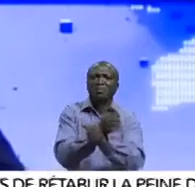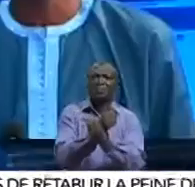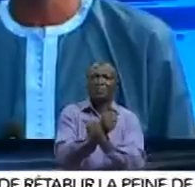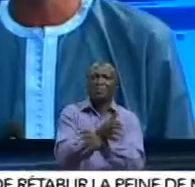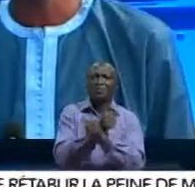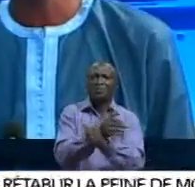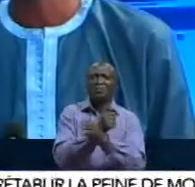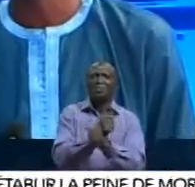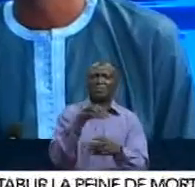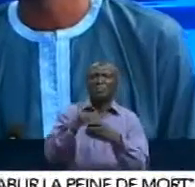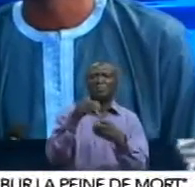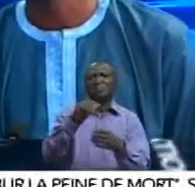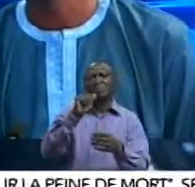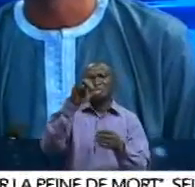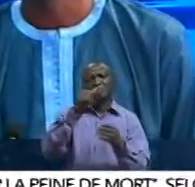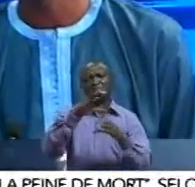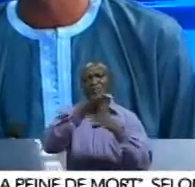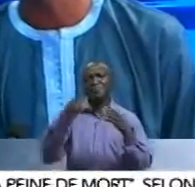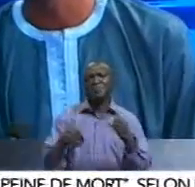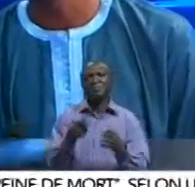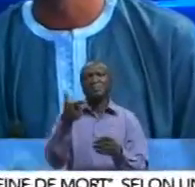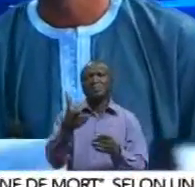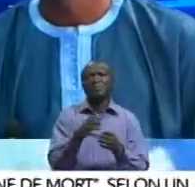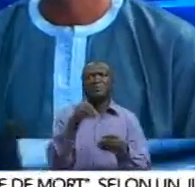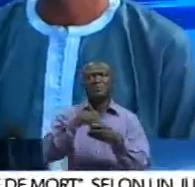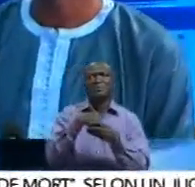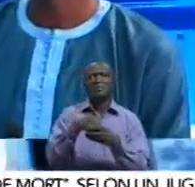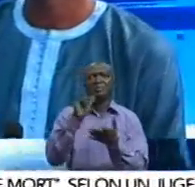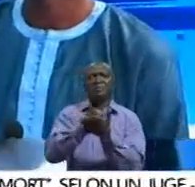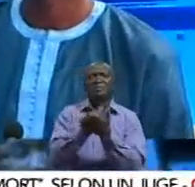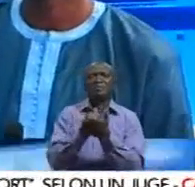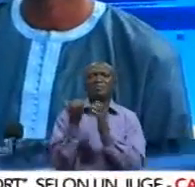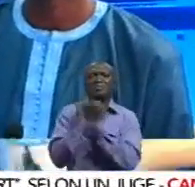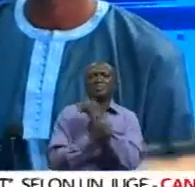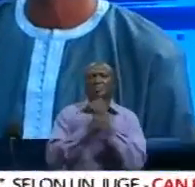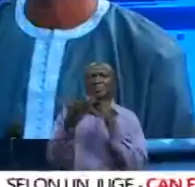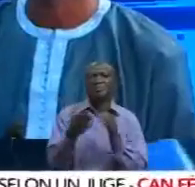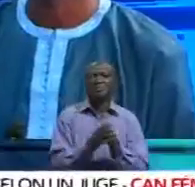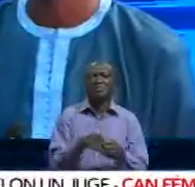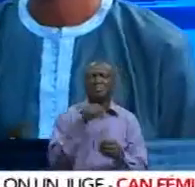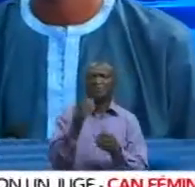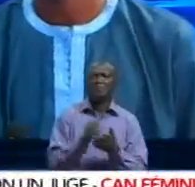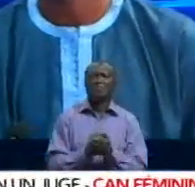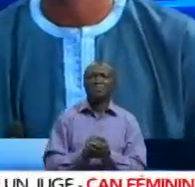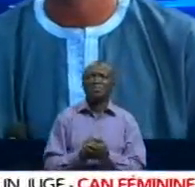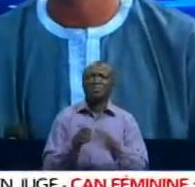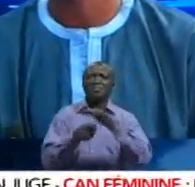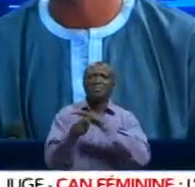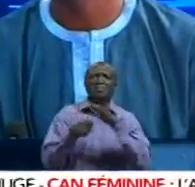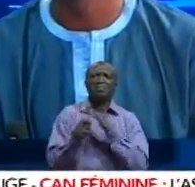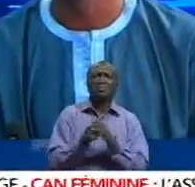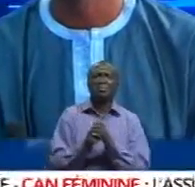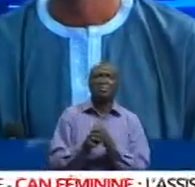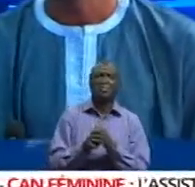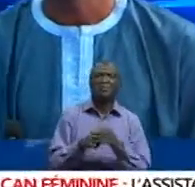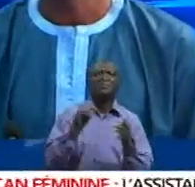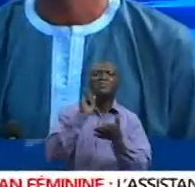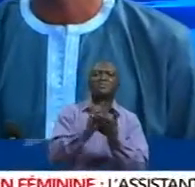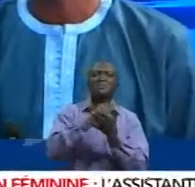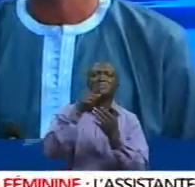c'est un peu dans dans ce cadre là également dans ces pays-là c'est pas la la la la pinement ou la Criminal c'est la la migration